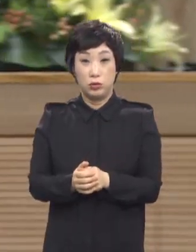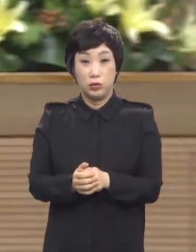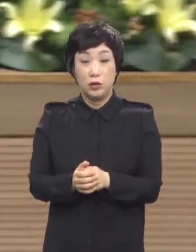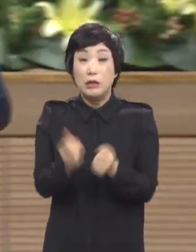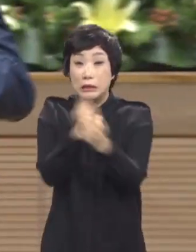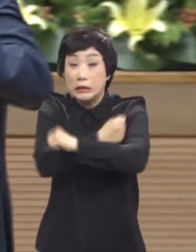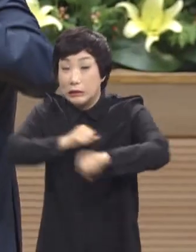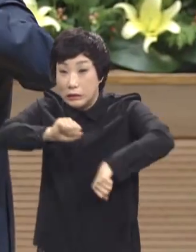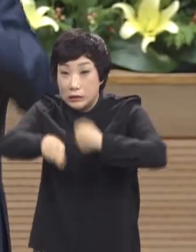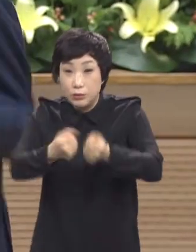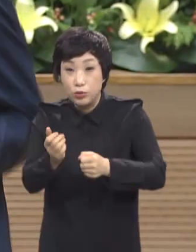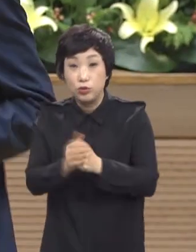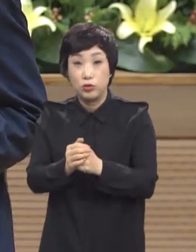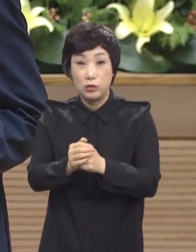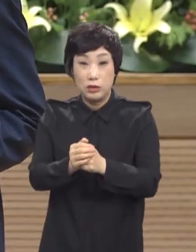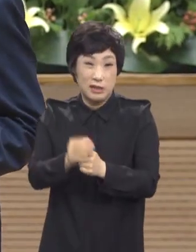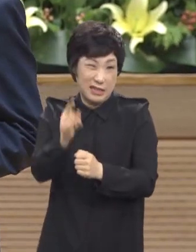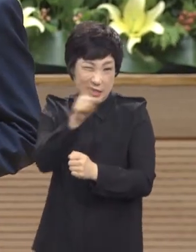중에 가장